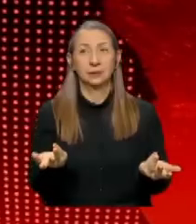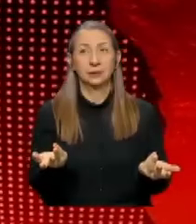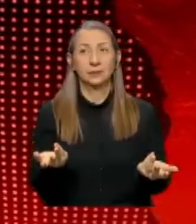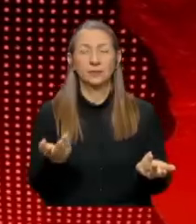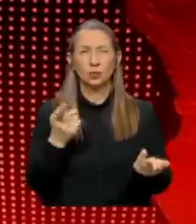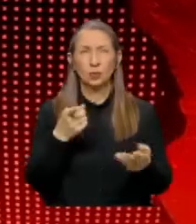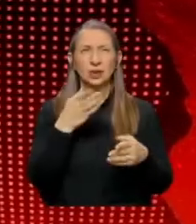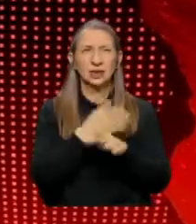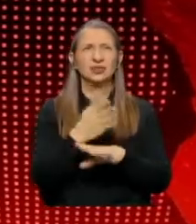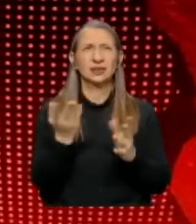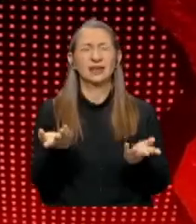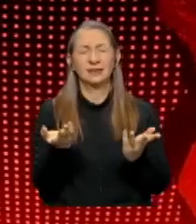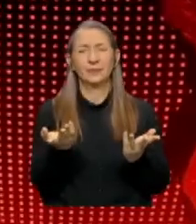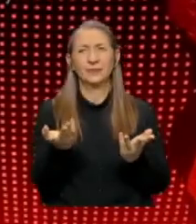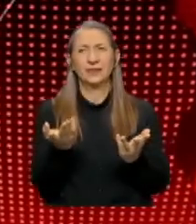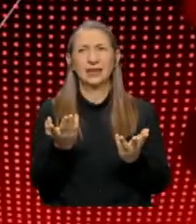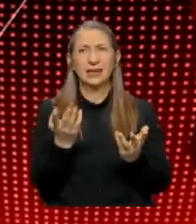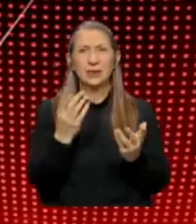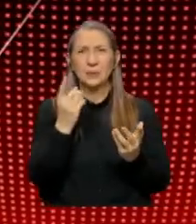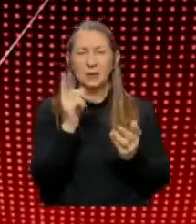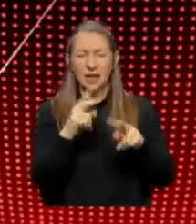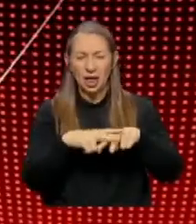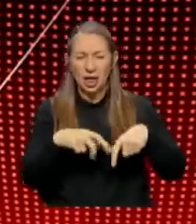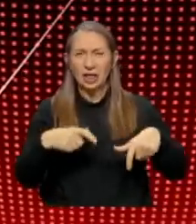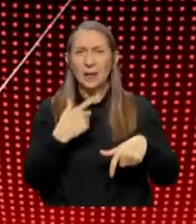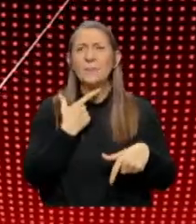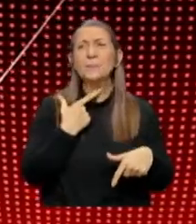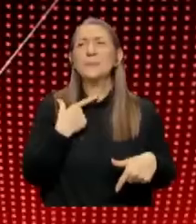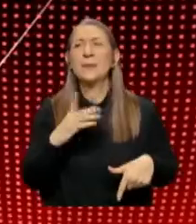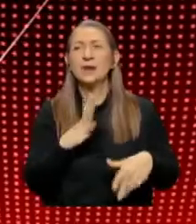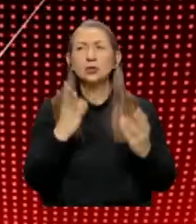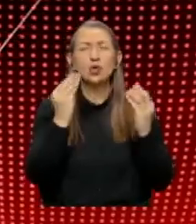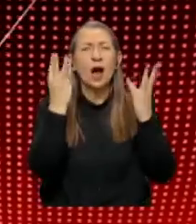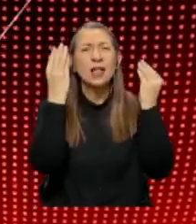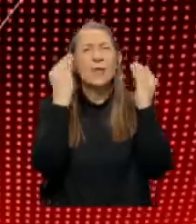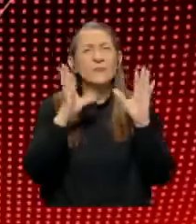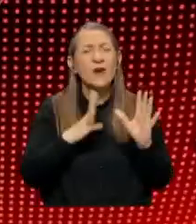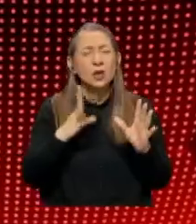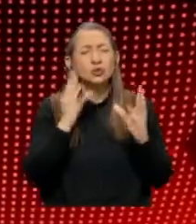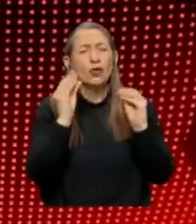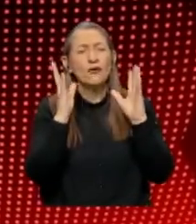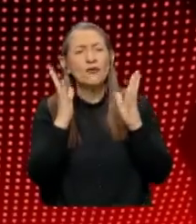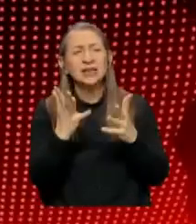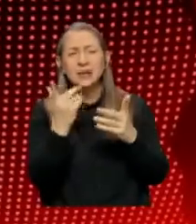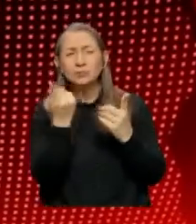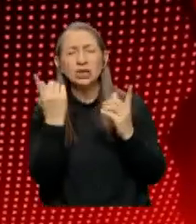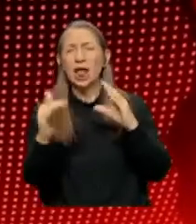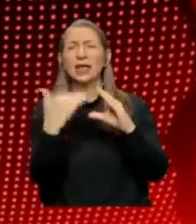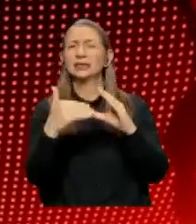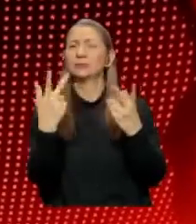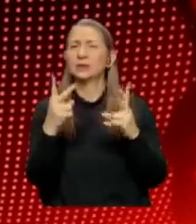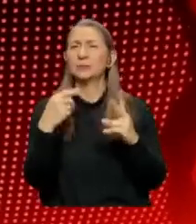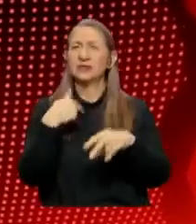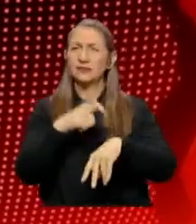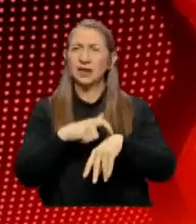Bu gerçekten de iştah açıcı bir etiket. Pek çok bakımdan, pek çok açıdan bir şeyler yazılabilir. Biz de burada